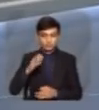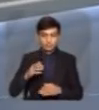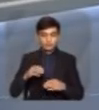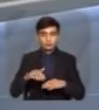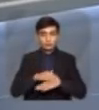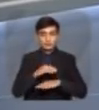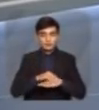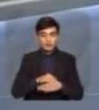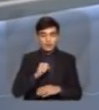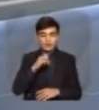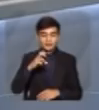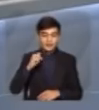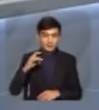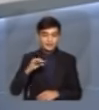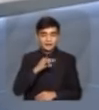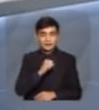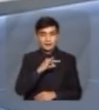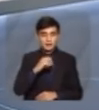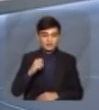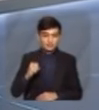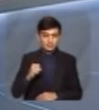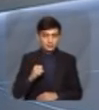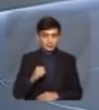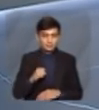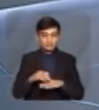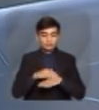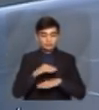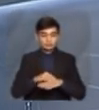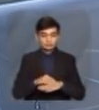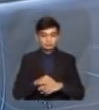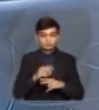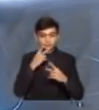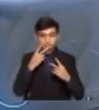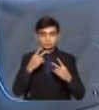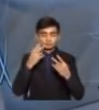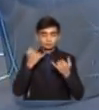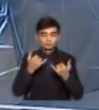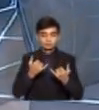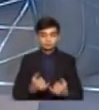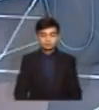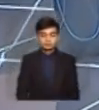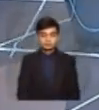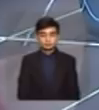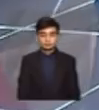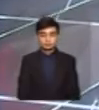Добрый вечер. Я Аскар Мендебаев и моя коллега Аида Буранбай. Кайрлы кеш. И смотрите прямо